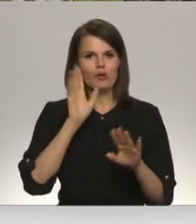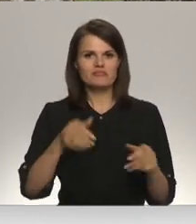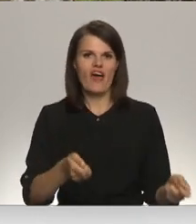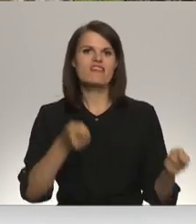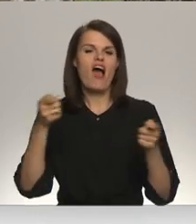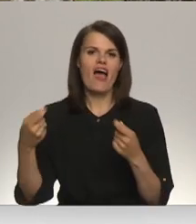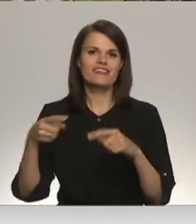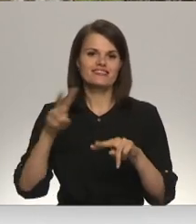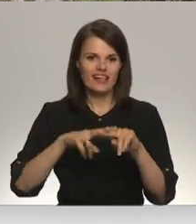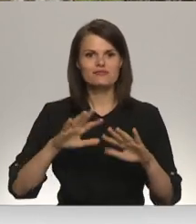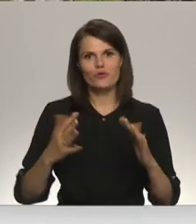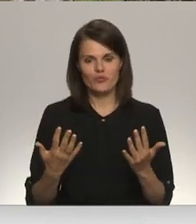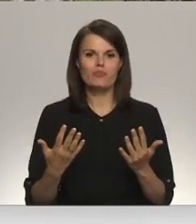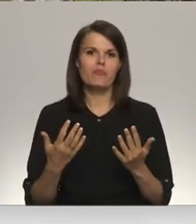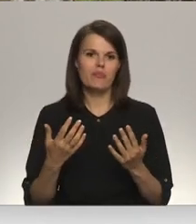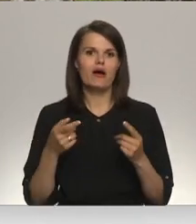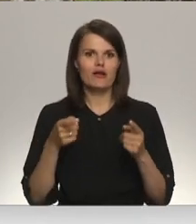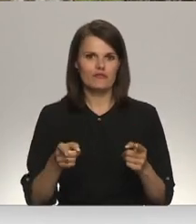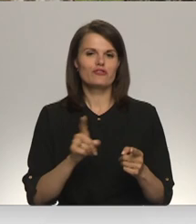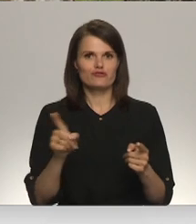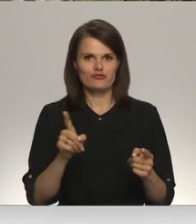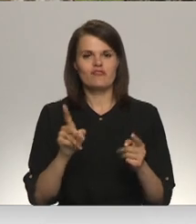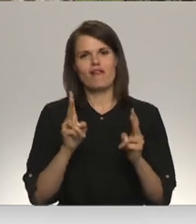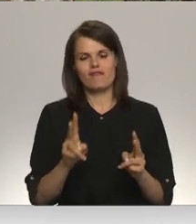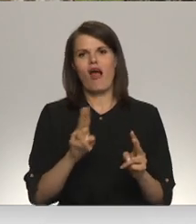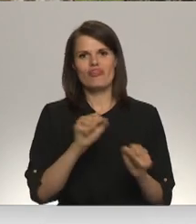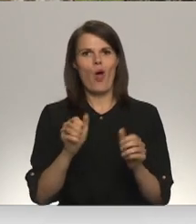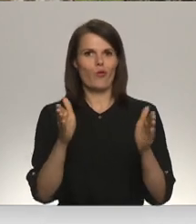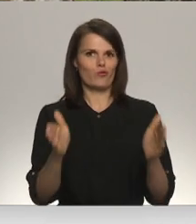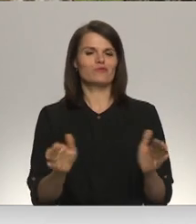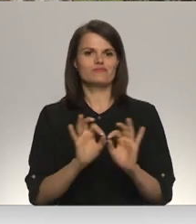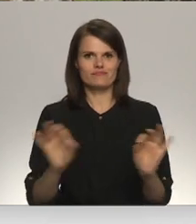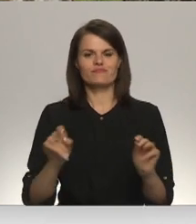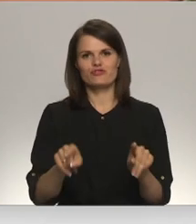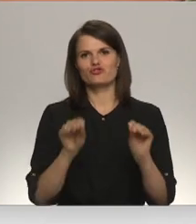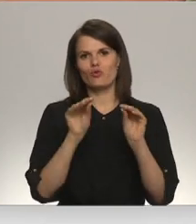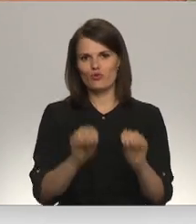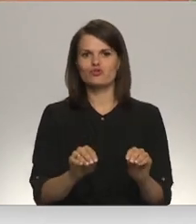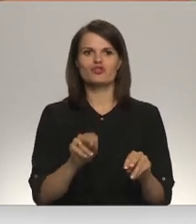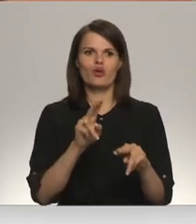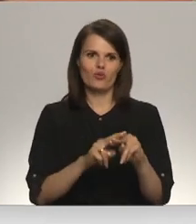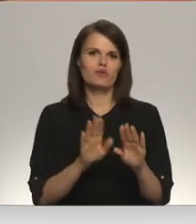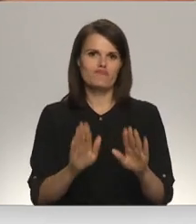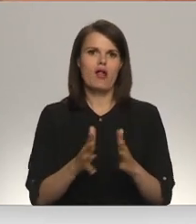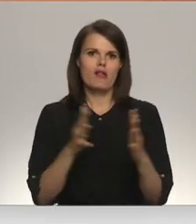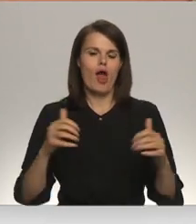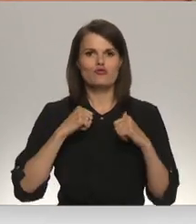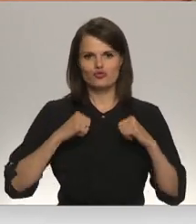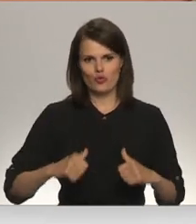stumjums, bet viņš ir nekustamais īpašums, teiksim tā. Ja? Un viņš ir uzstādīts, un tas ir ļoti liels gods.